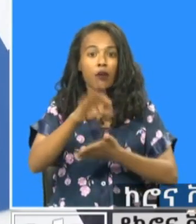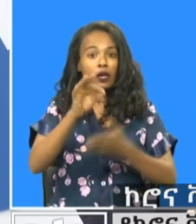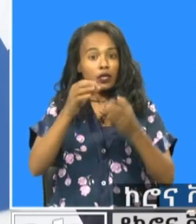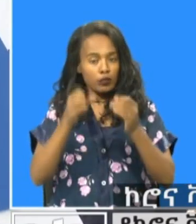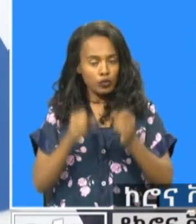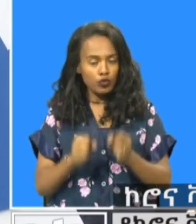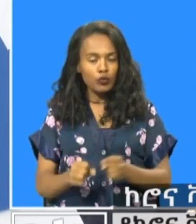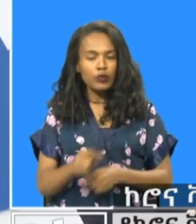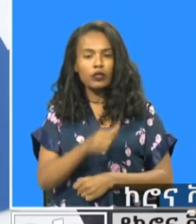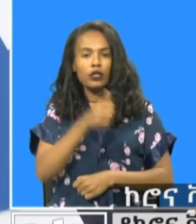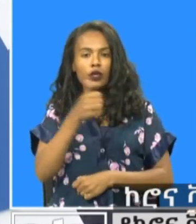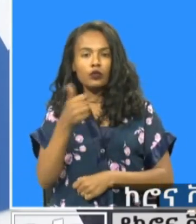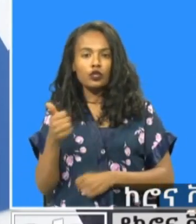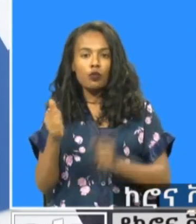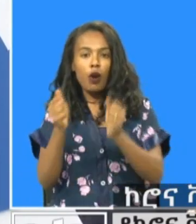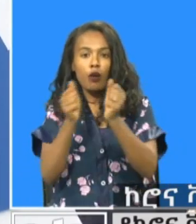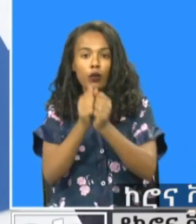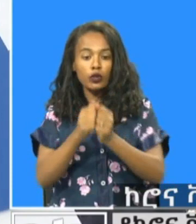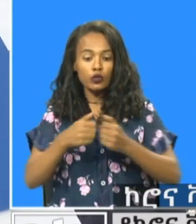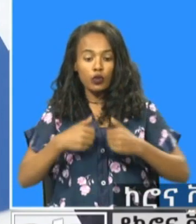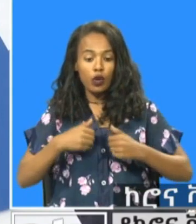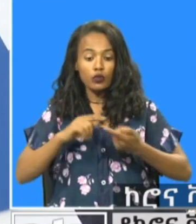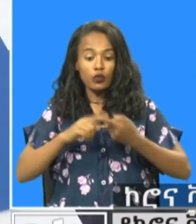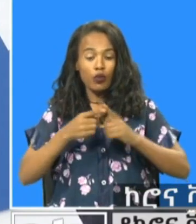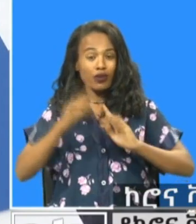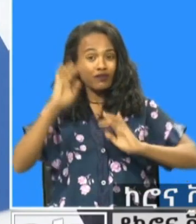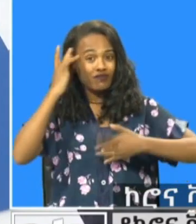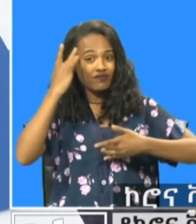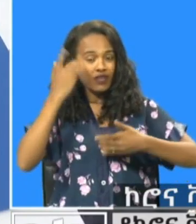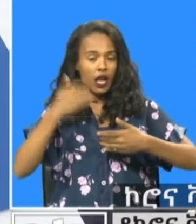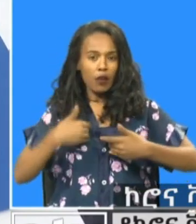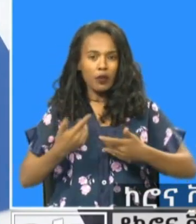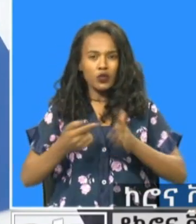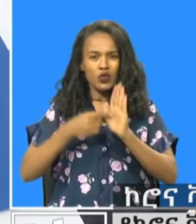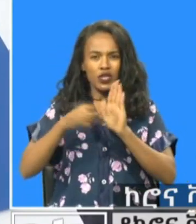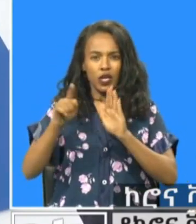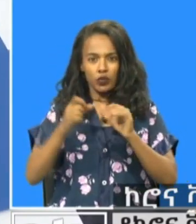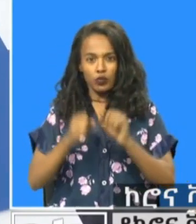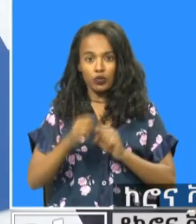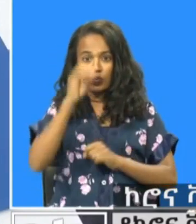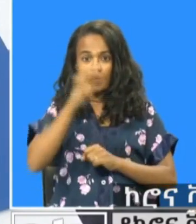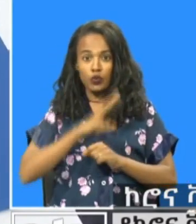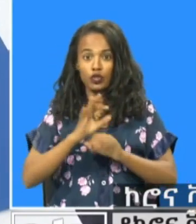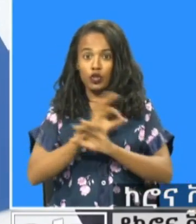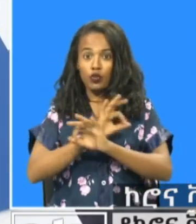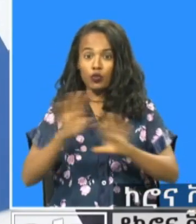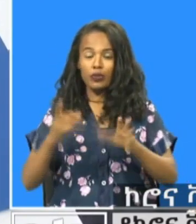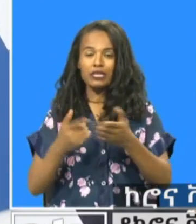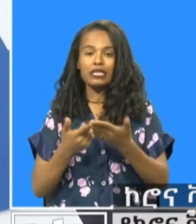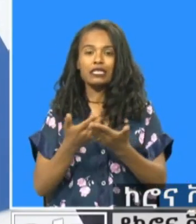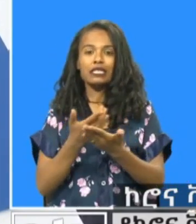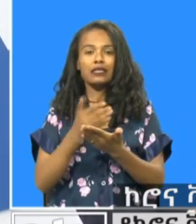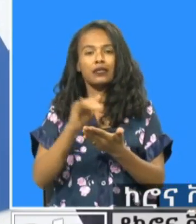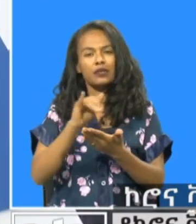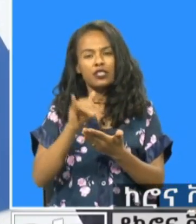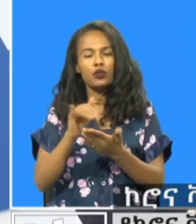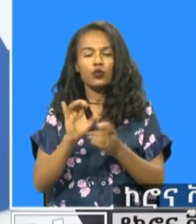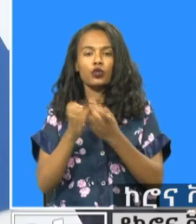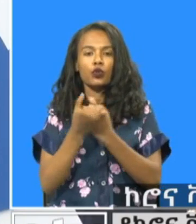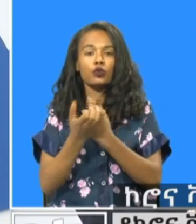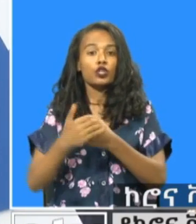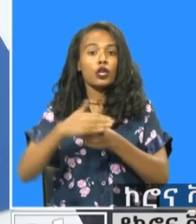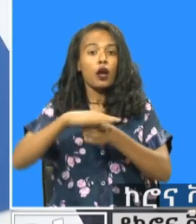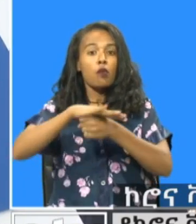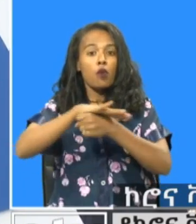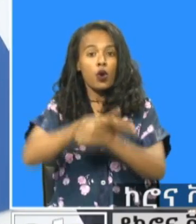የሚችሉበት ሌሎች ደግሞ አብሯቸው ያሉ ተጓዳኝ በሽታ ያለባቸው ሊጋለጡ የሚችሉ ሰዎች የሌሉበት እነዚህን የመሳሰሉ ሁኔታዎችን